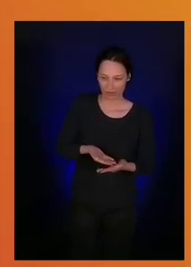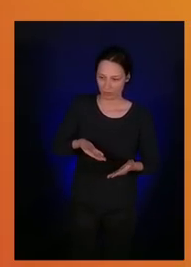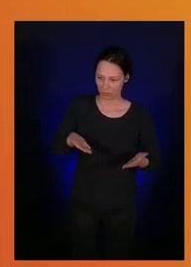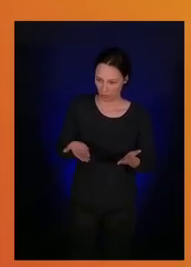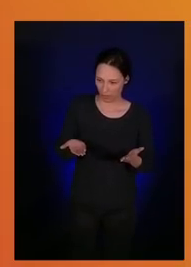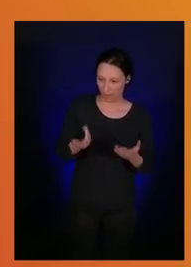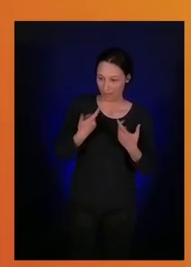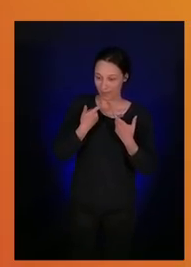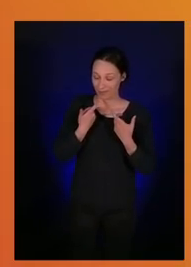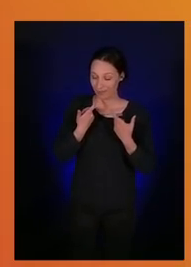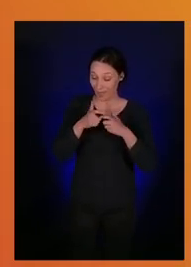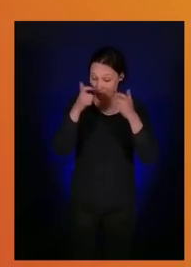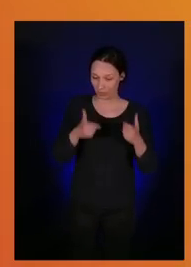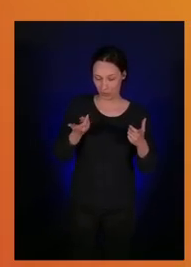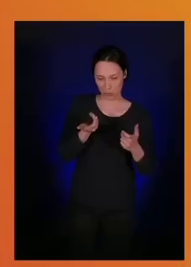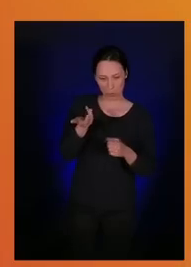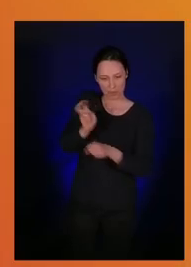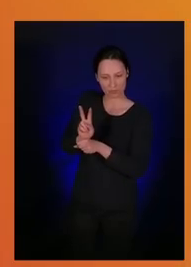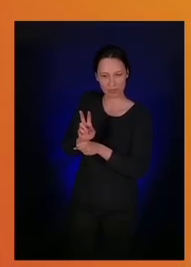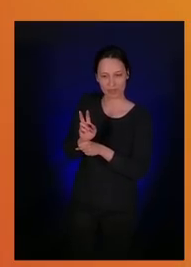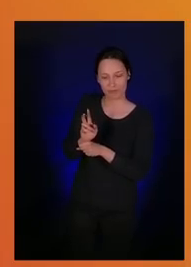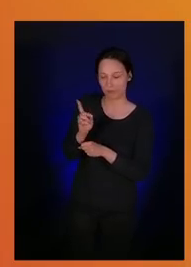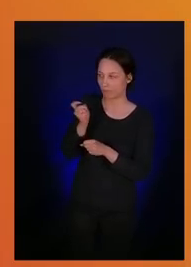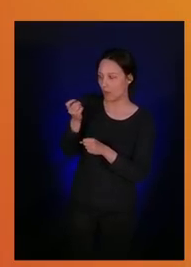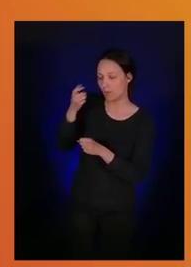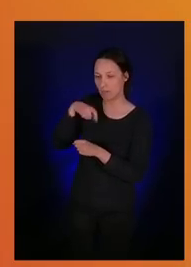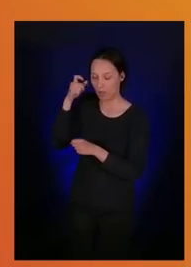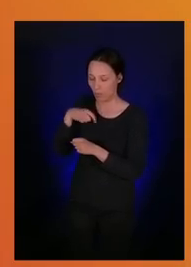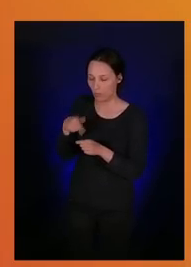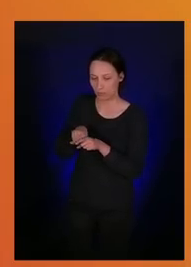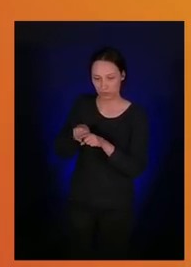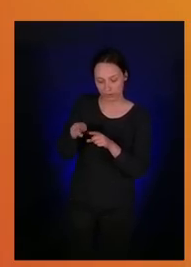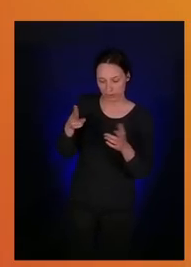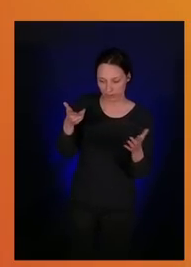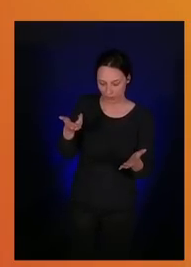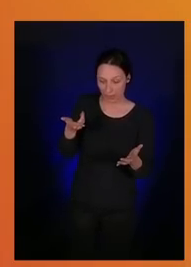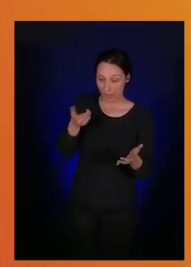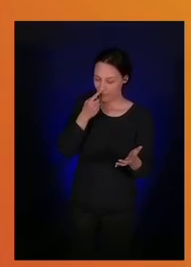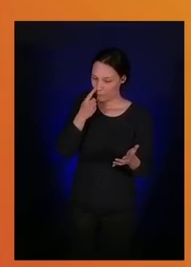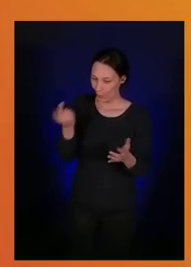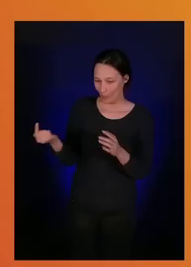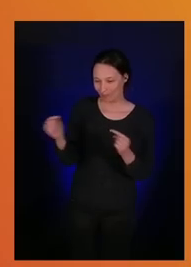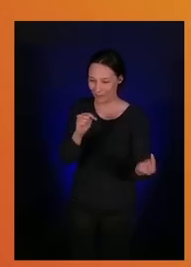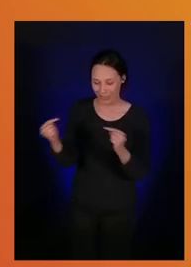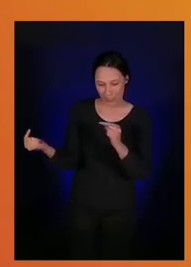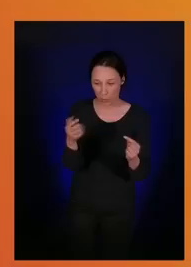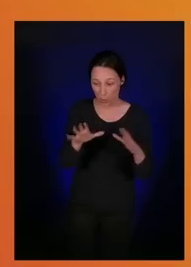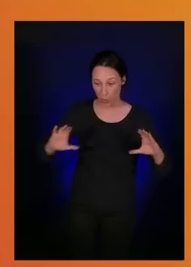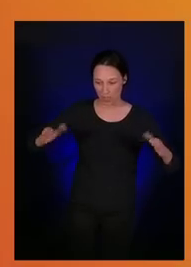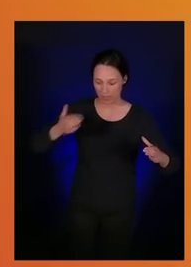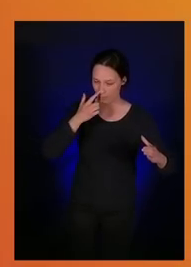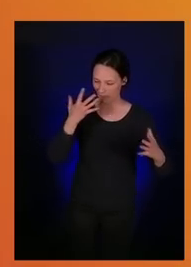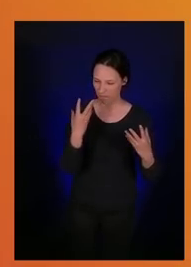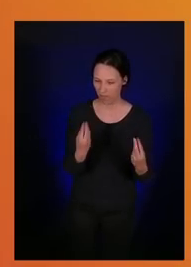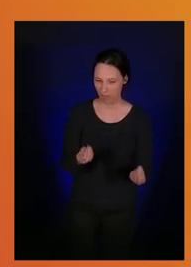du personnel par les ordonnances Macron et l'affaiblissement de la négociation collective. Sont abordées les